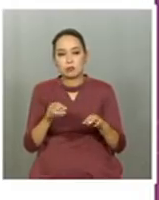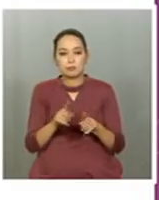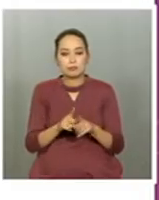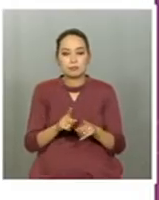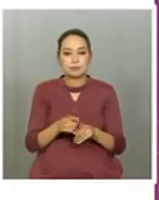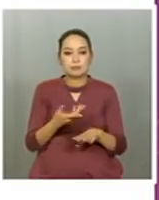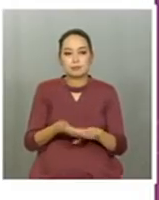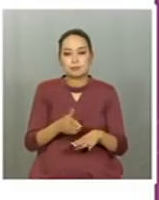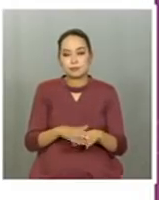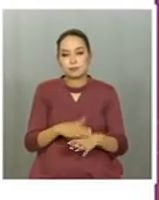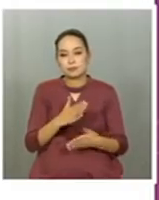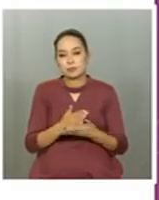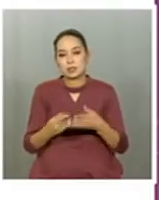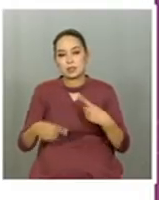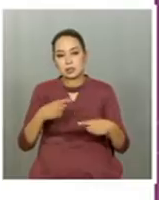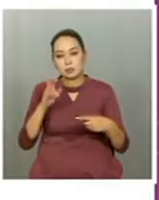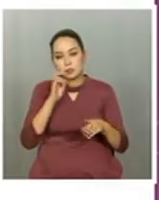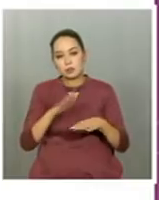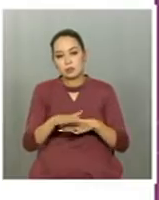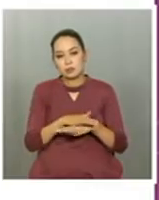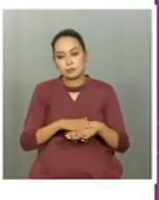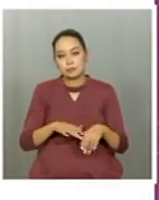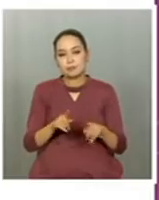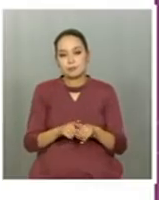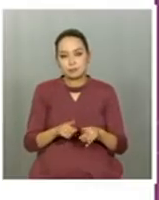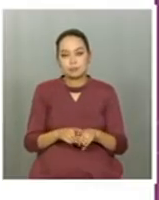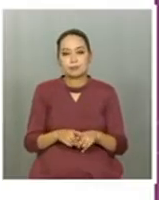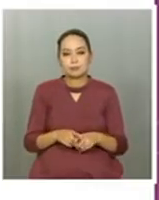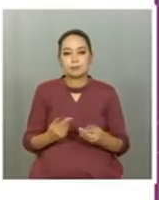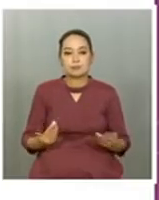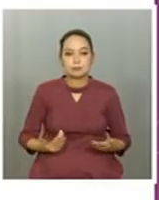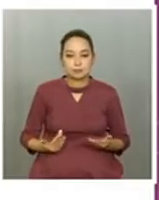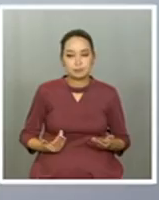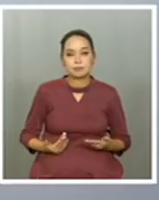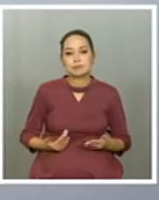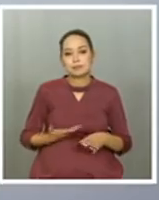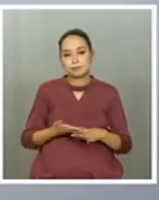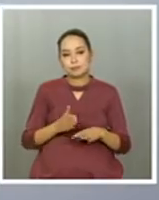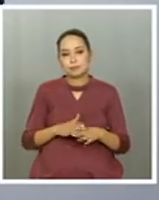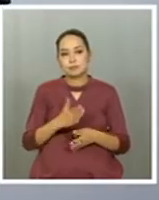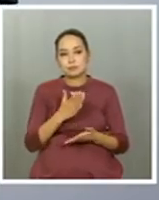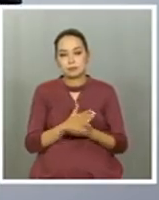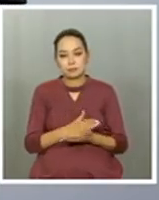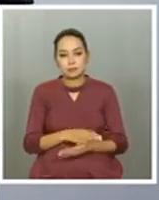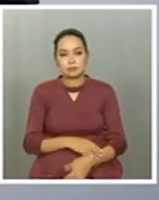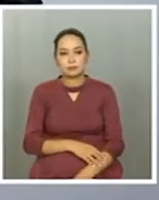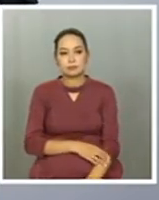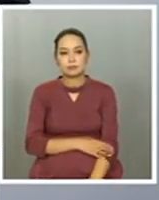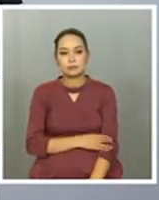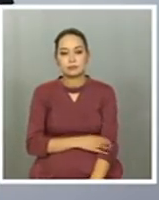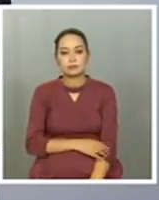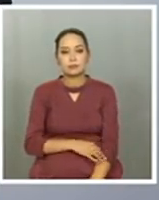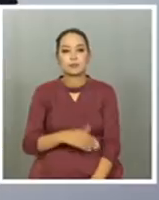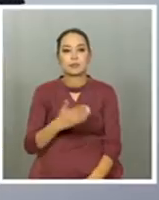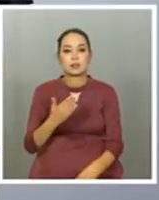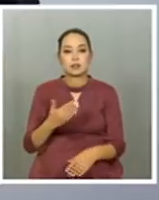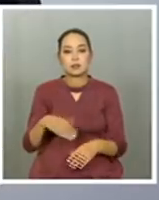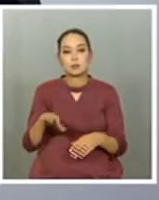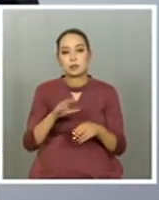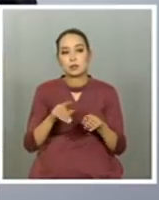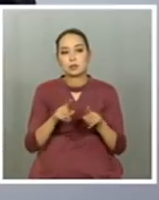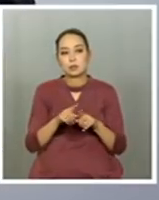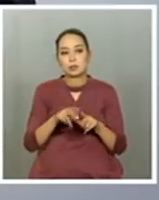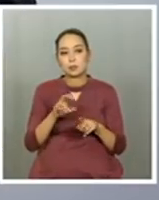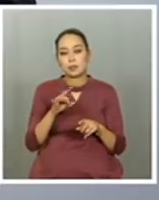кейбір мемлекеттерге тәуелді өмір сүріп келе жатқан мемлекеттер бар. Периферияға қатысты осы карта бойынша